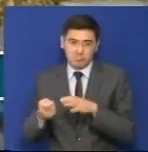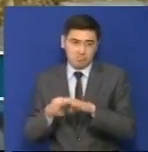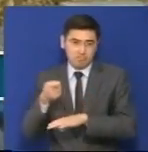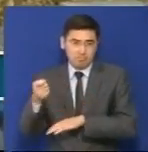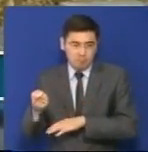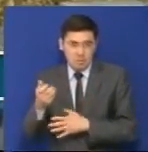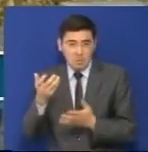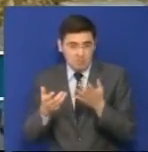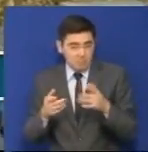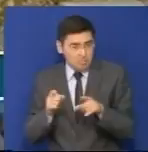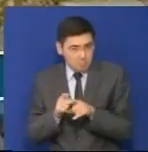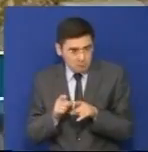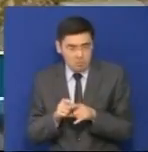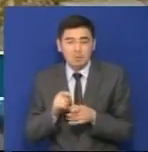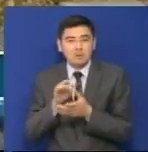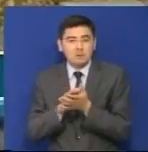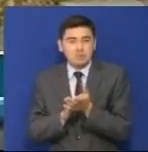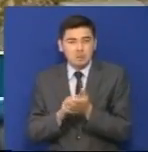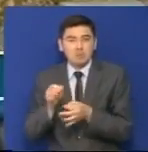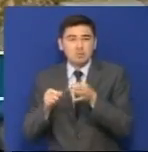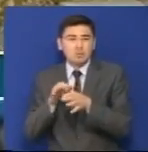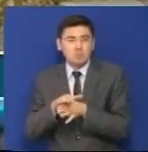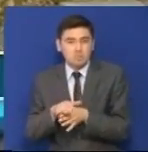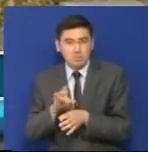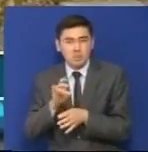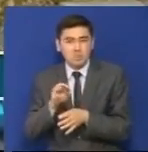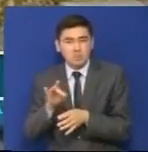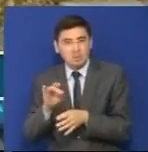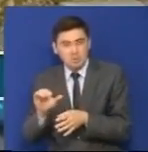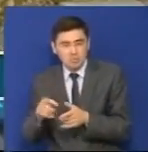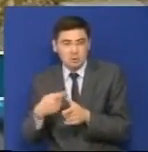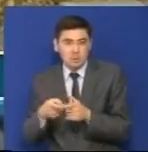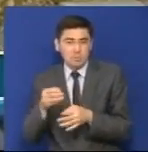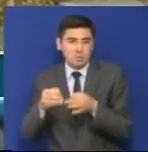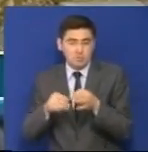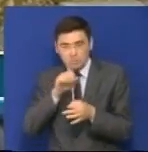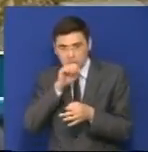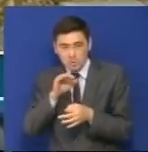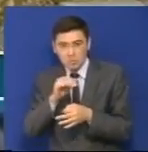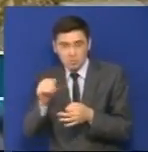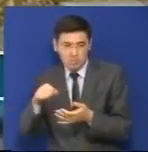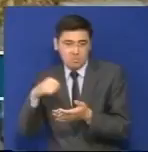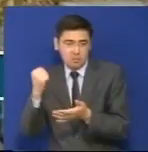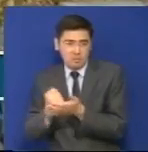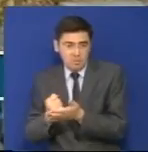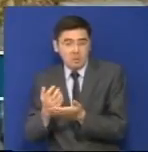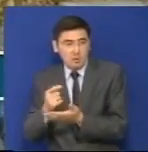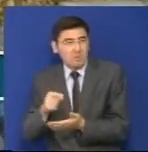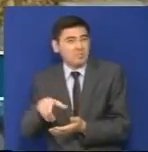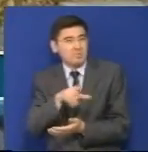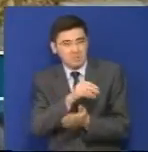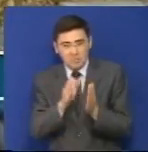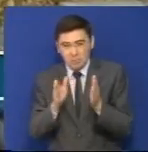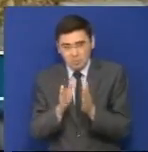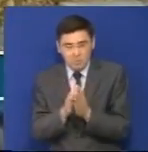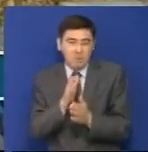қоса, егер бұл даулы мәселе болса, атқарушы жазбаны нотариус арқылы немесе сот арқылы рәсімдейміз. Сондықтан барлық абоненттерден